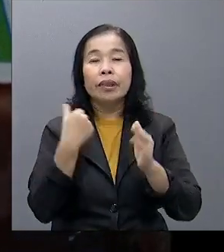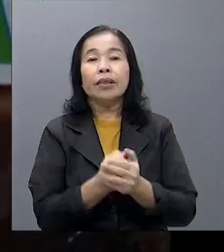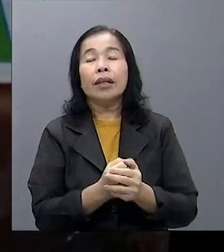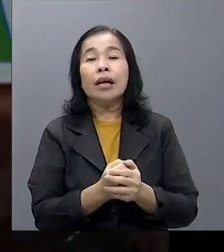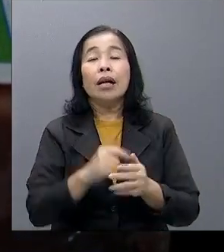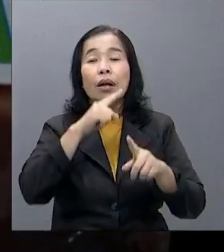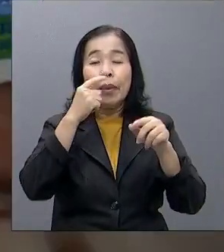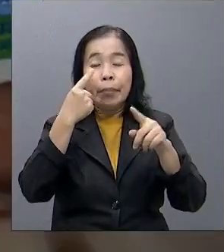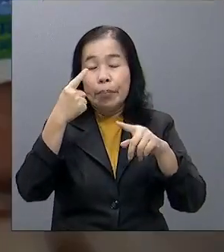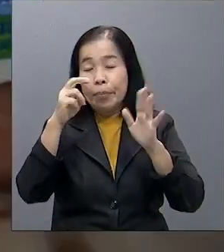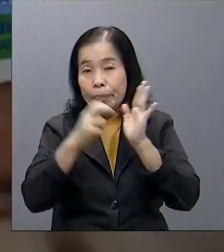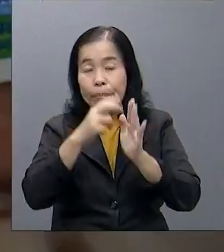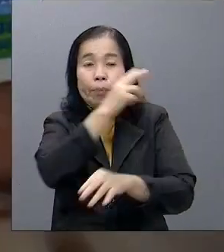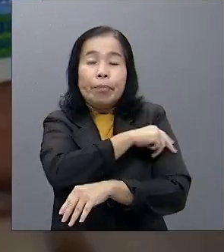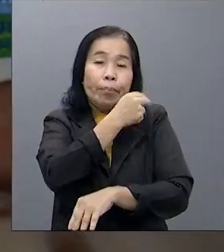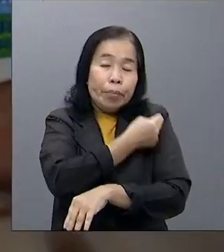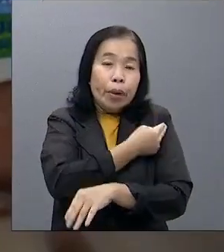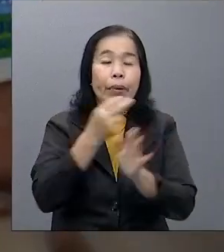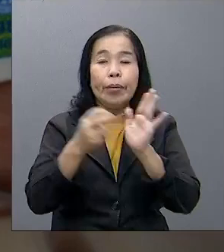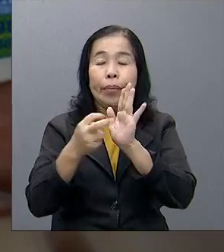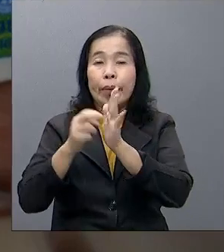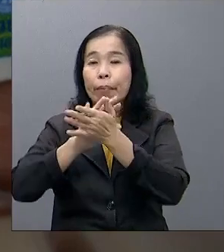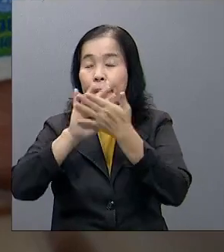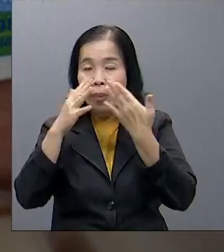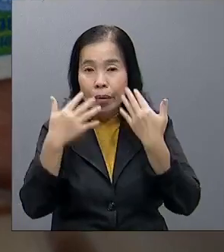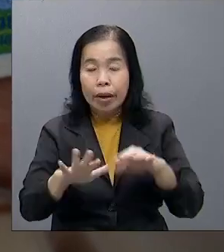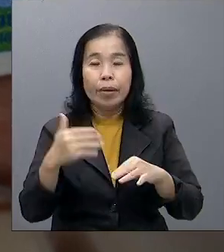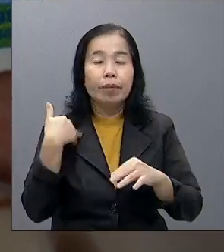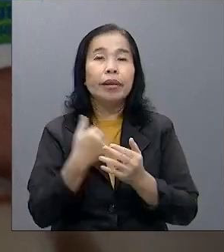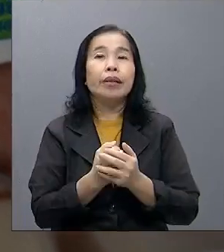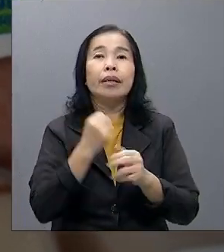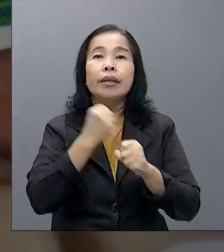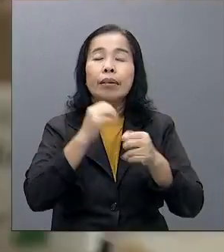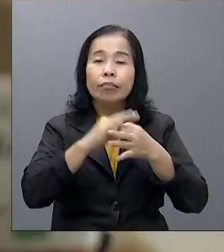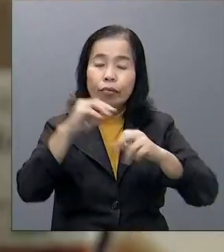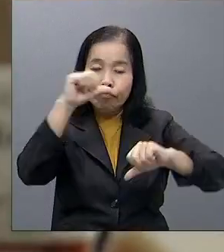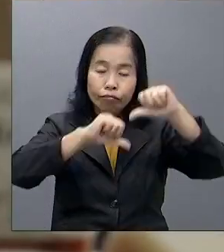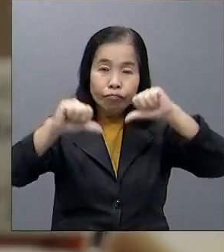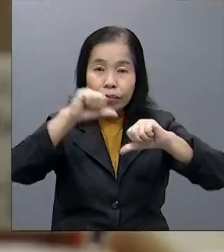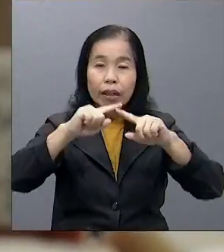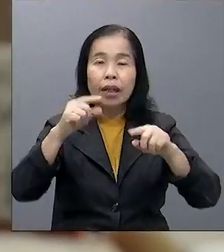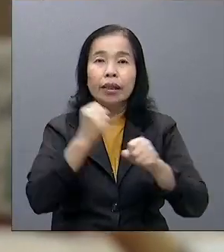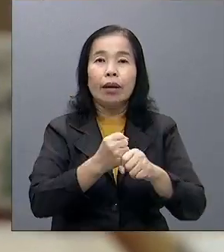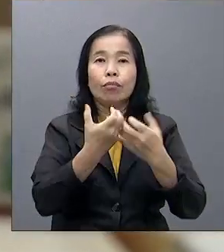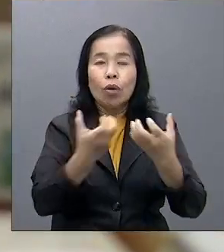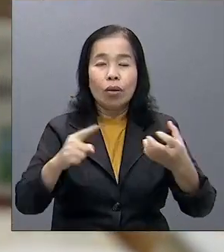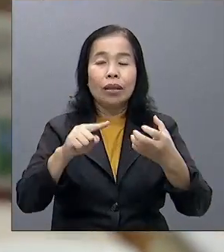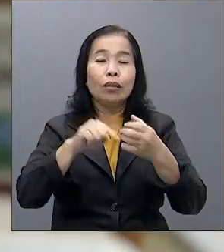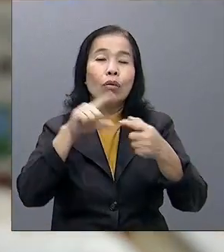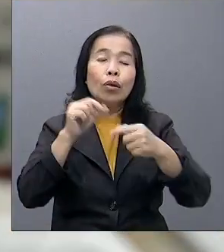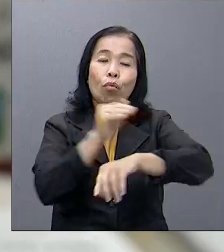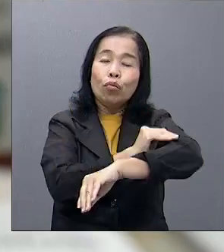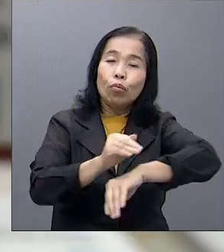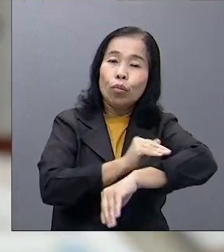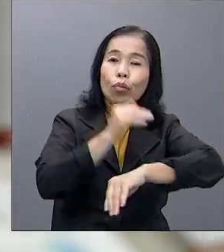ผ่านตามเรกูเลชันเนาะเราก็สามารถที่จะใช้ไบโอแคลเซียมคาร์บอเนตตัวเนี้ยมาใช้กับอุตสาหกรรมเวชสำอางได้ใช้เป็น